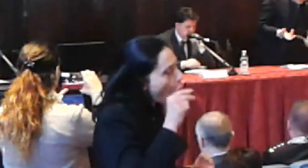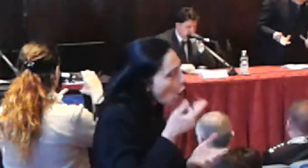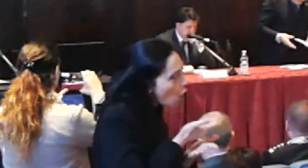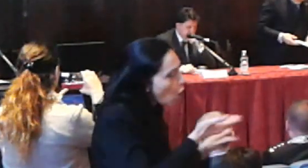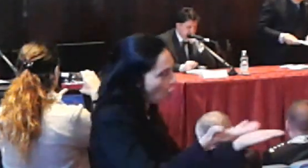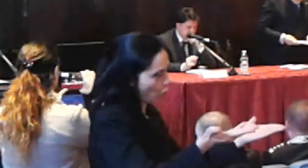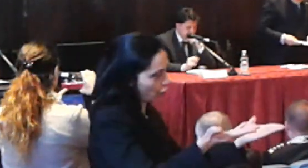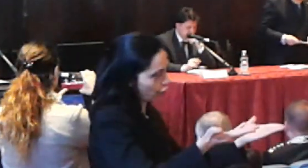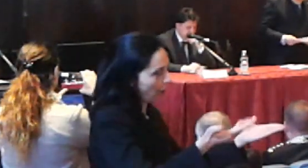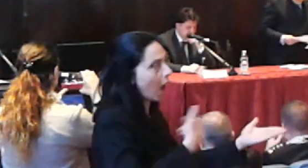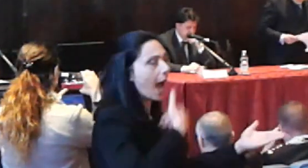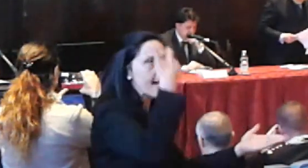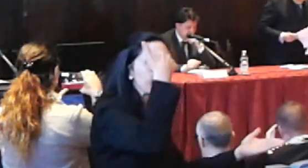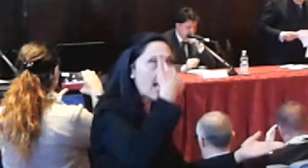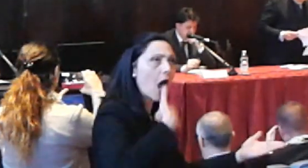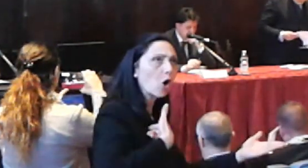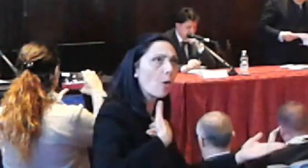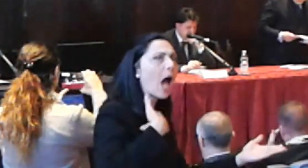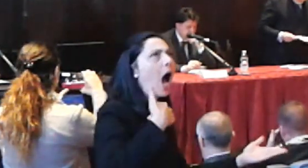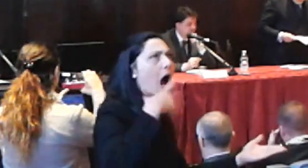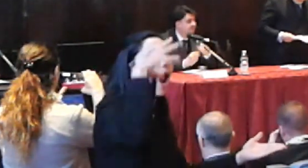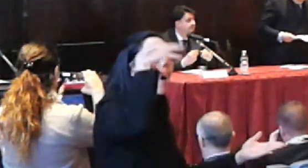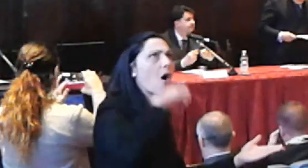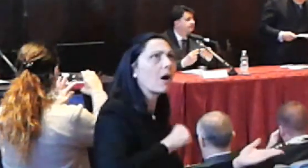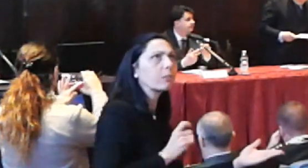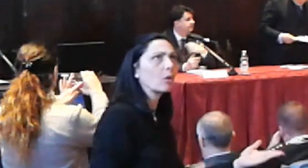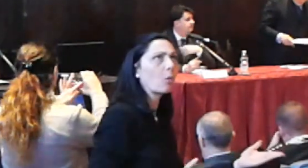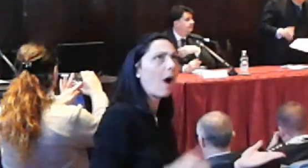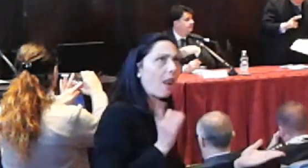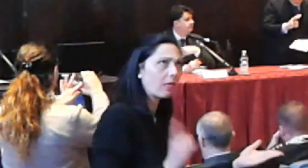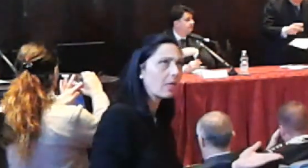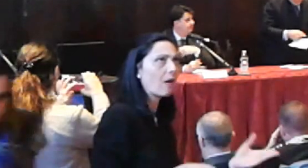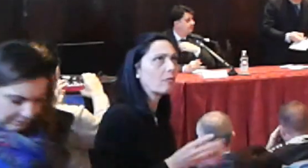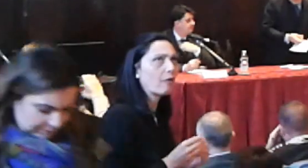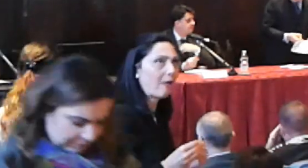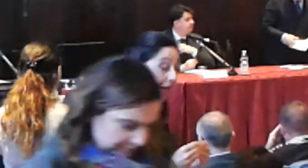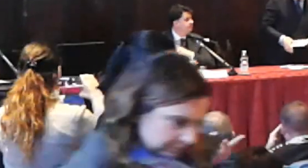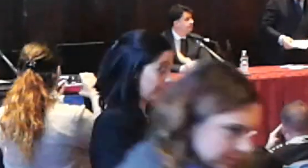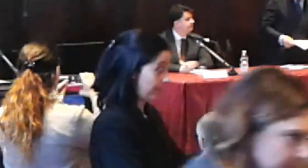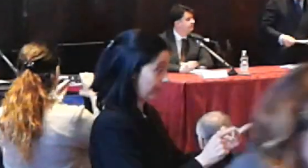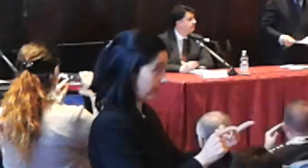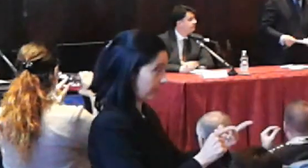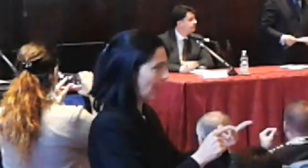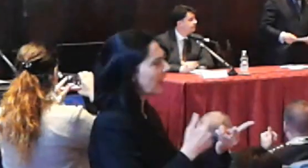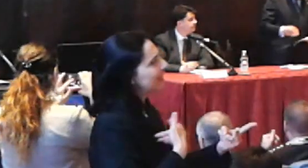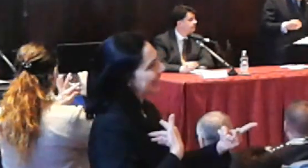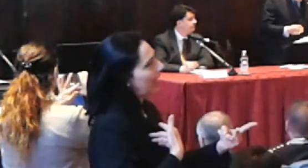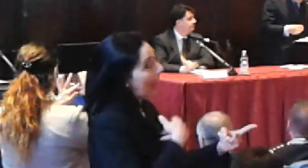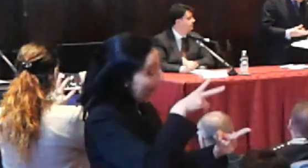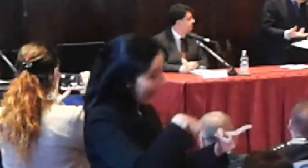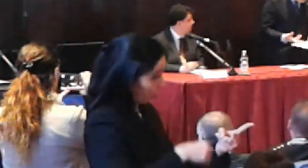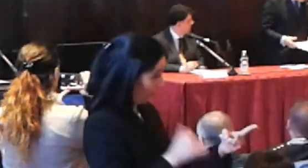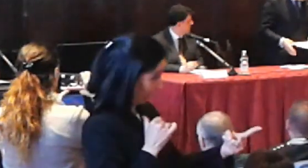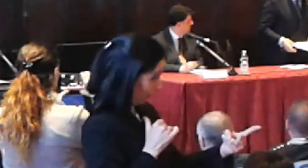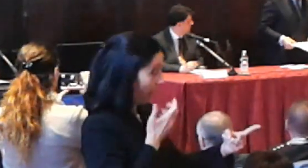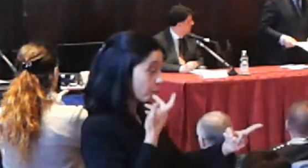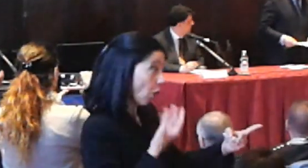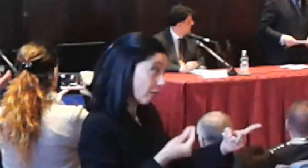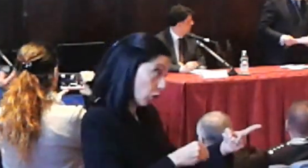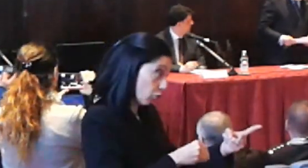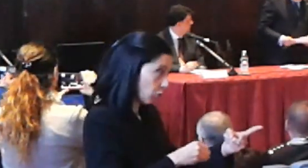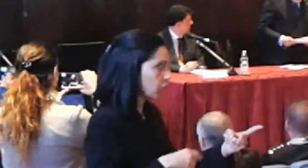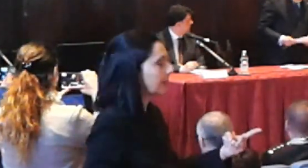le opportunità, se ne saranno colte. La seconda cosa che volevo dire della sala lettura è che anche questa non è nulla